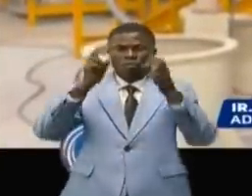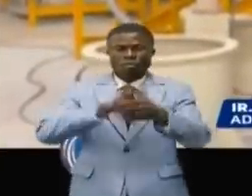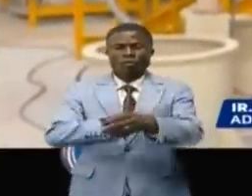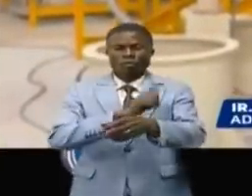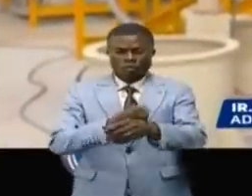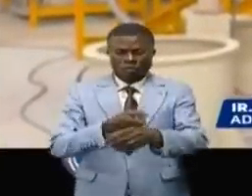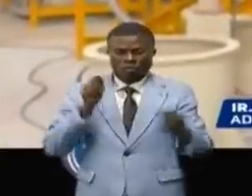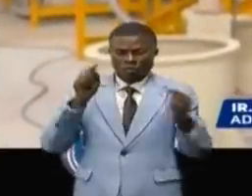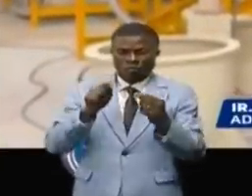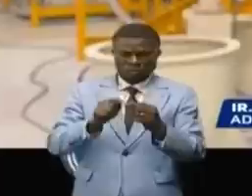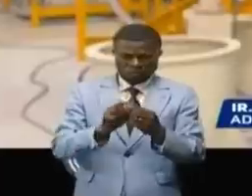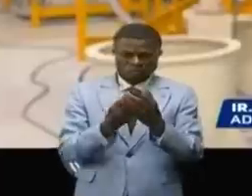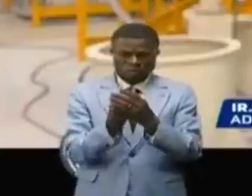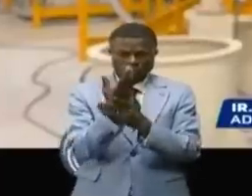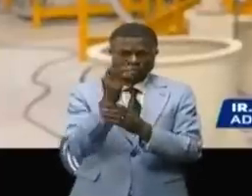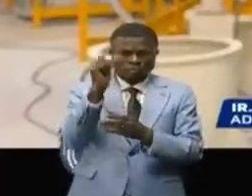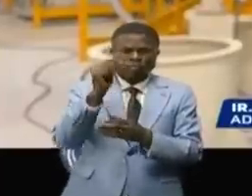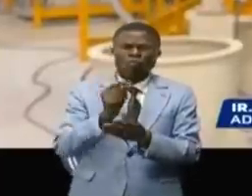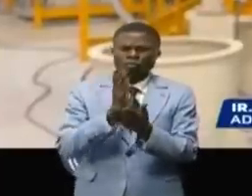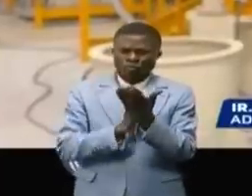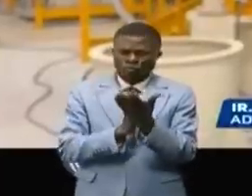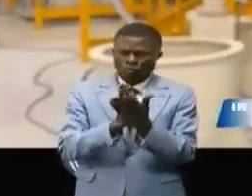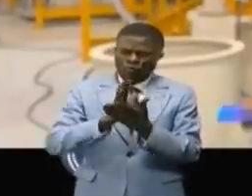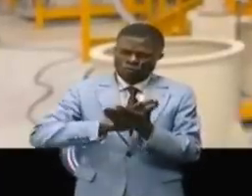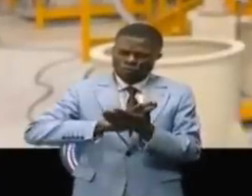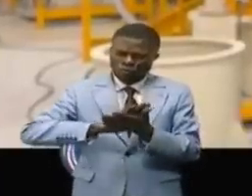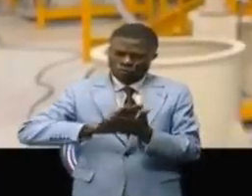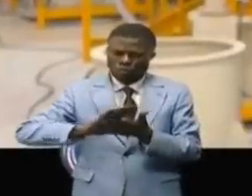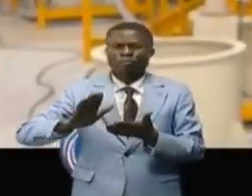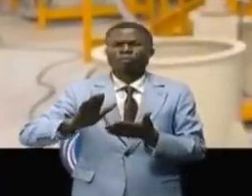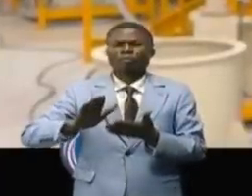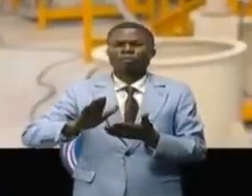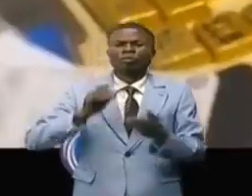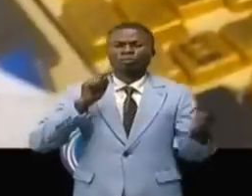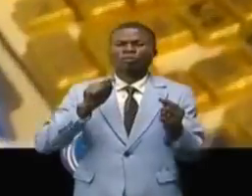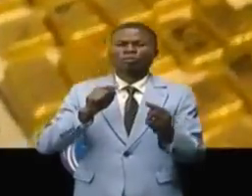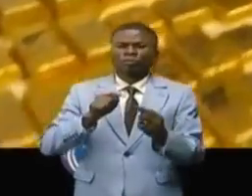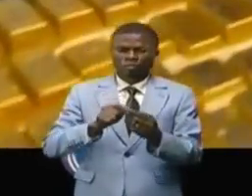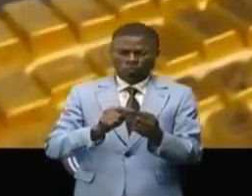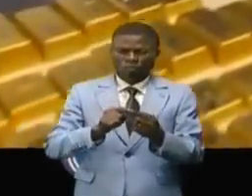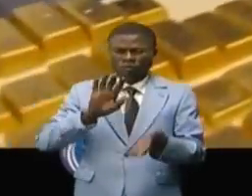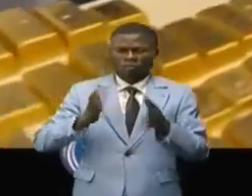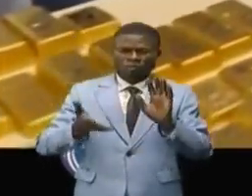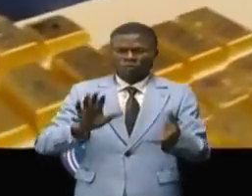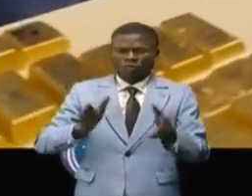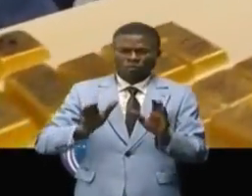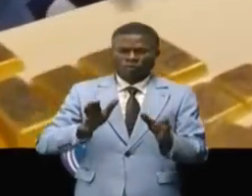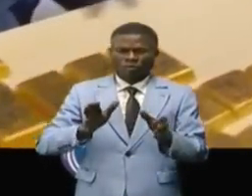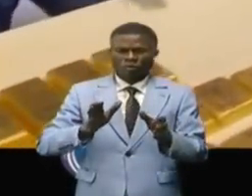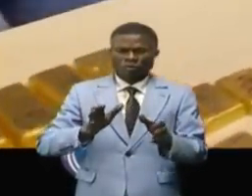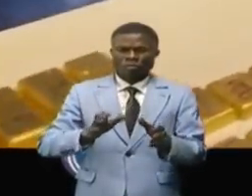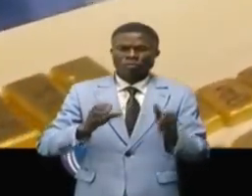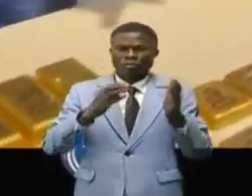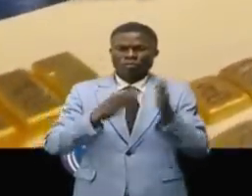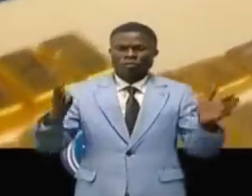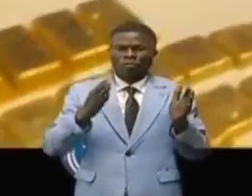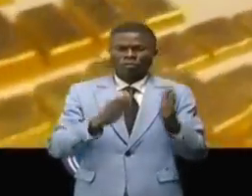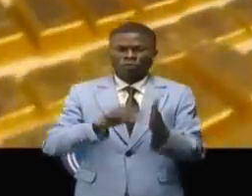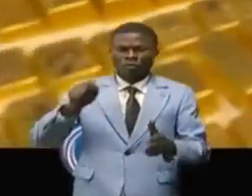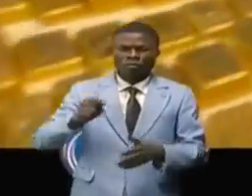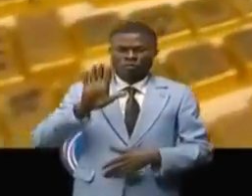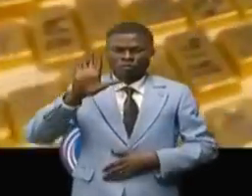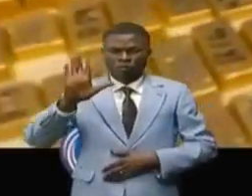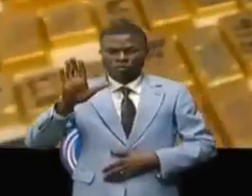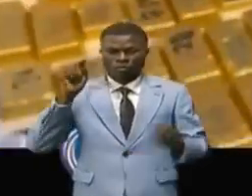production de l'ordre pur de leur raffinée à une teneur d'environ de 99,9,5